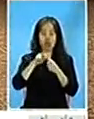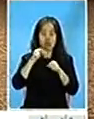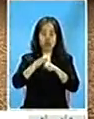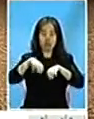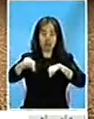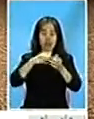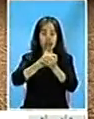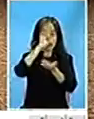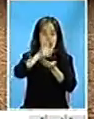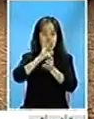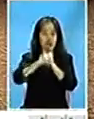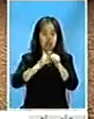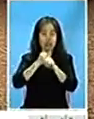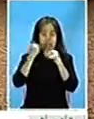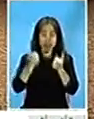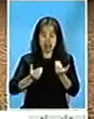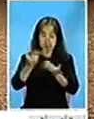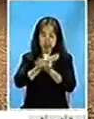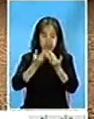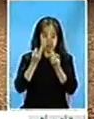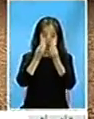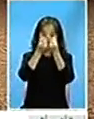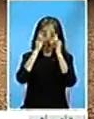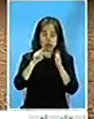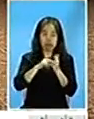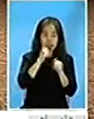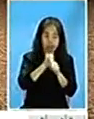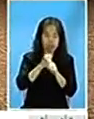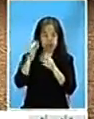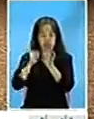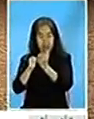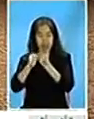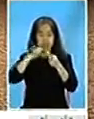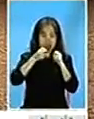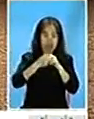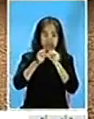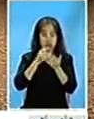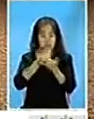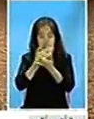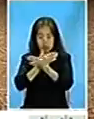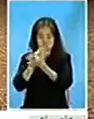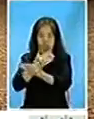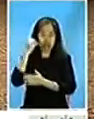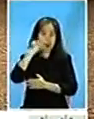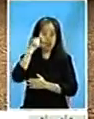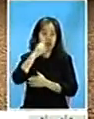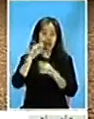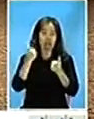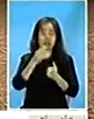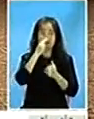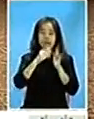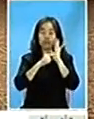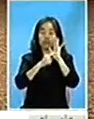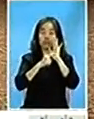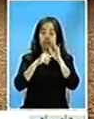ปีนี้รัฐบาลไม่ค่อยตกผลึกนะคะทำไปคิดไปแก้ปัญหาไปแล้วก็เปลี่ยนแปลงตลอดเวลาดิฉันก็จะขอยกตัวอย่างว่